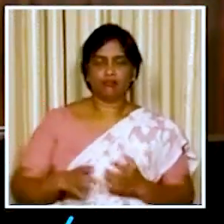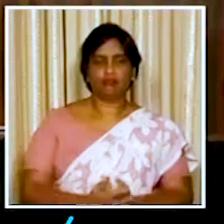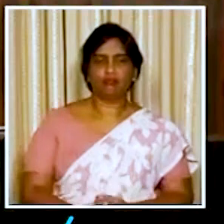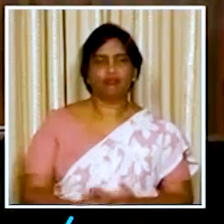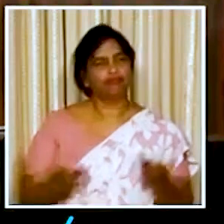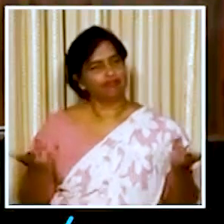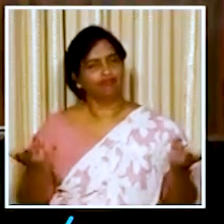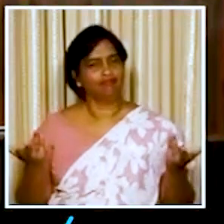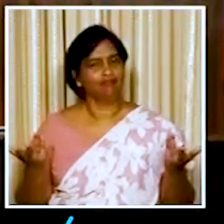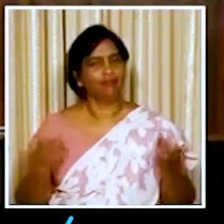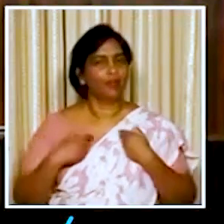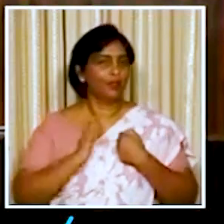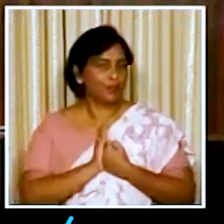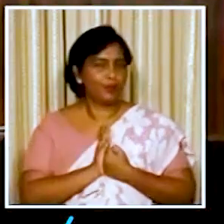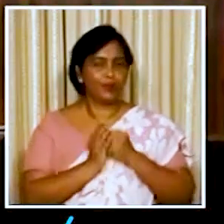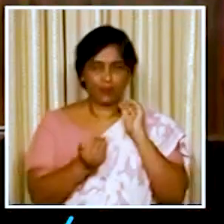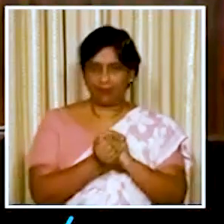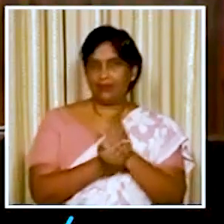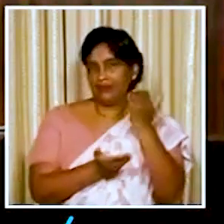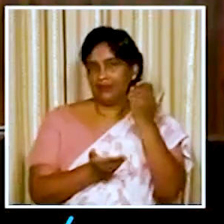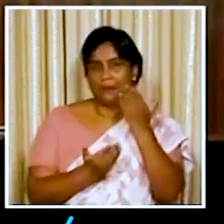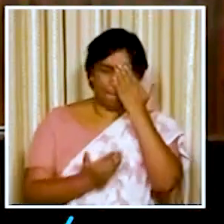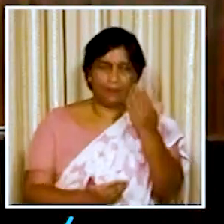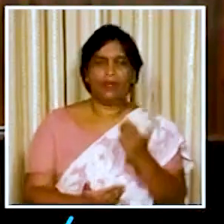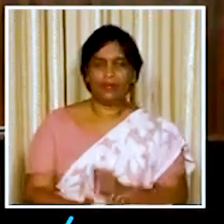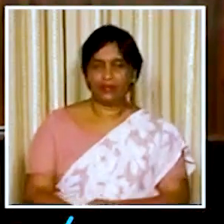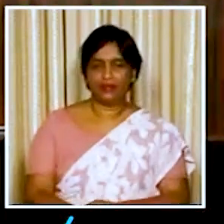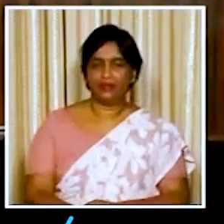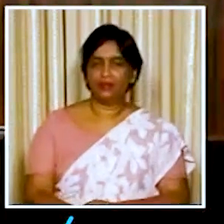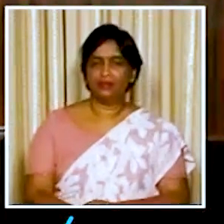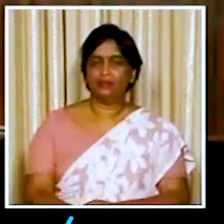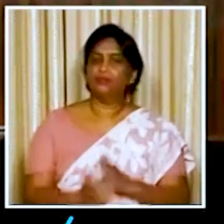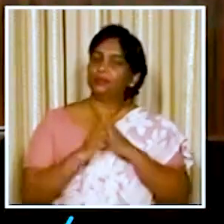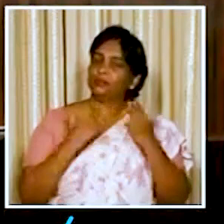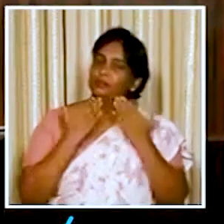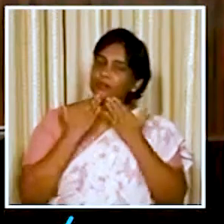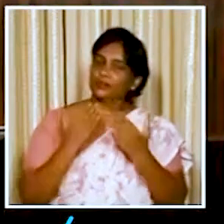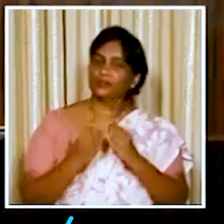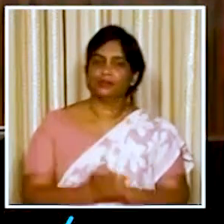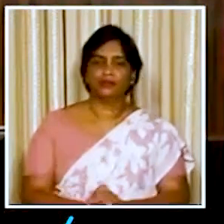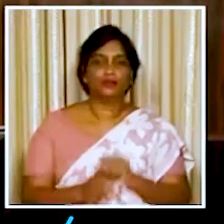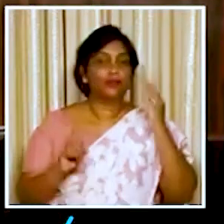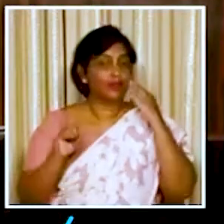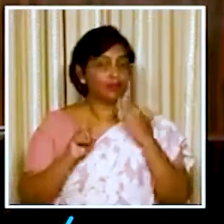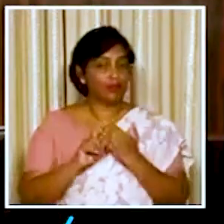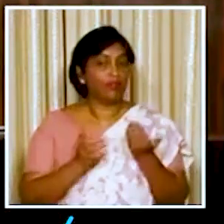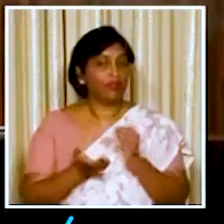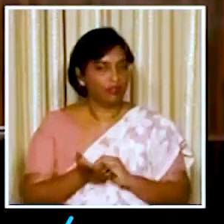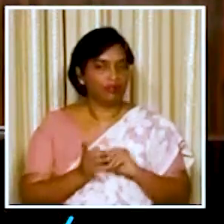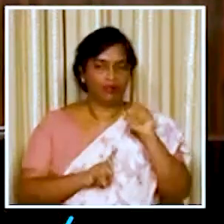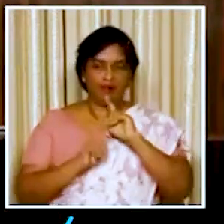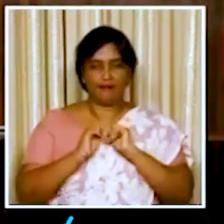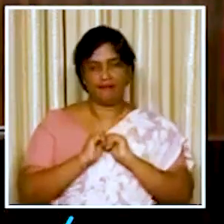तुम अपे गौरव आरक्षा कर प्लीज भूमि स्तुति मे संबंध तव कथा वशन